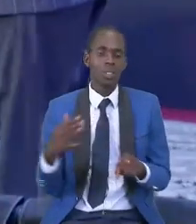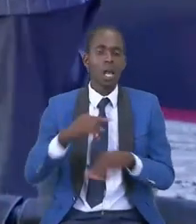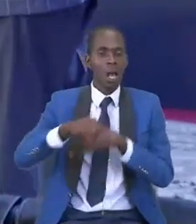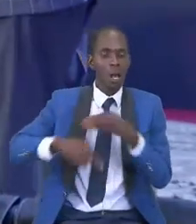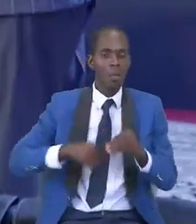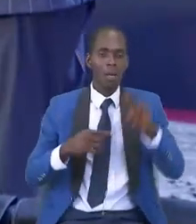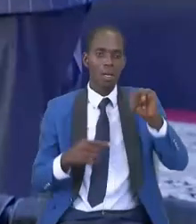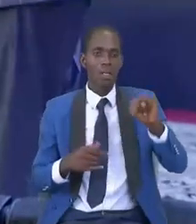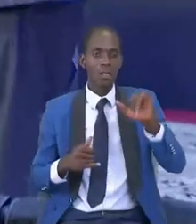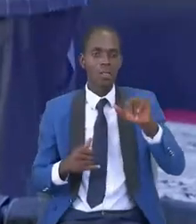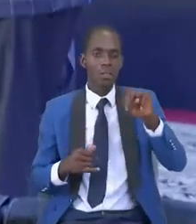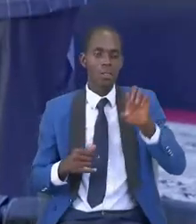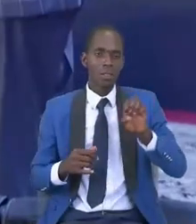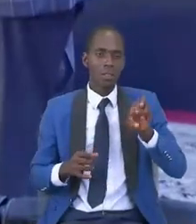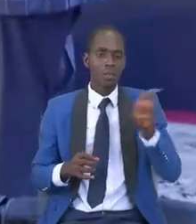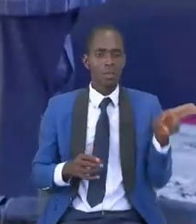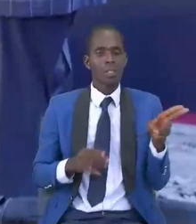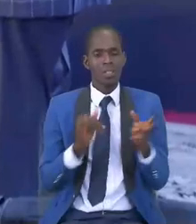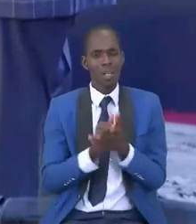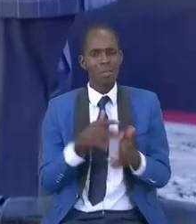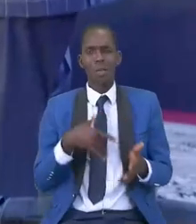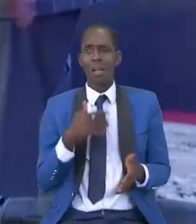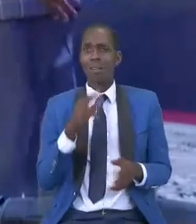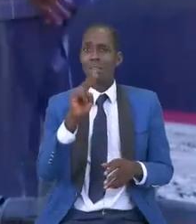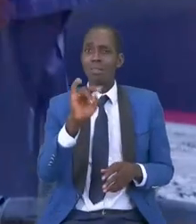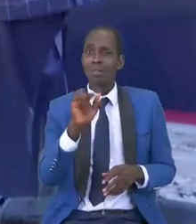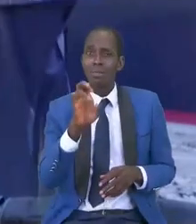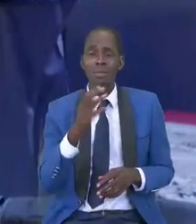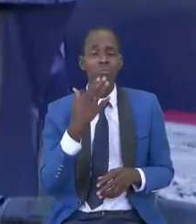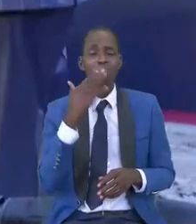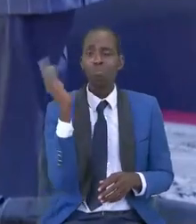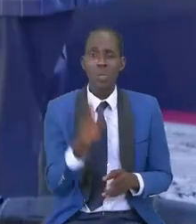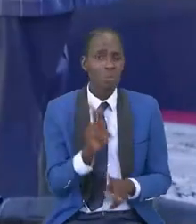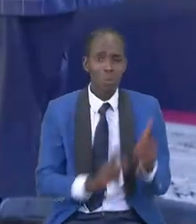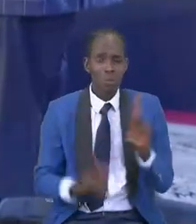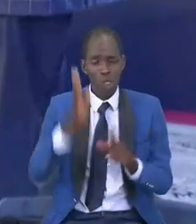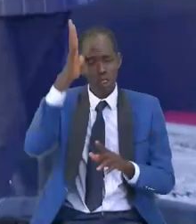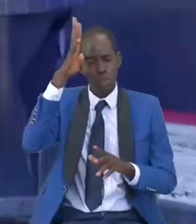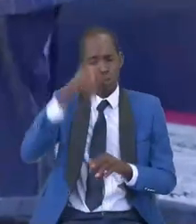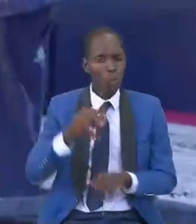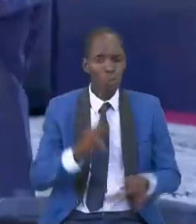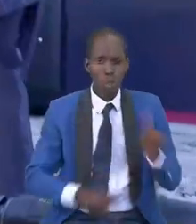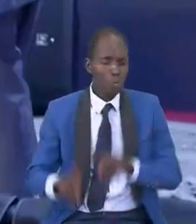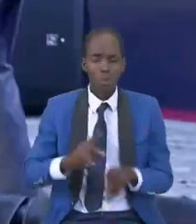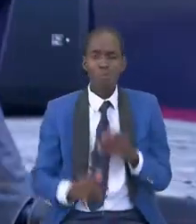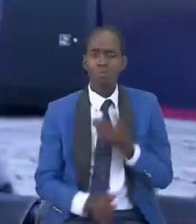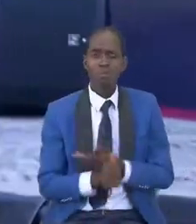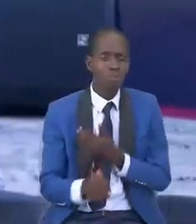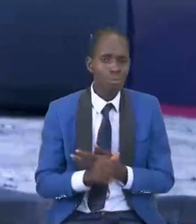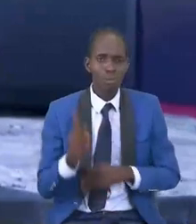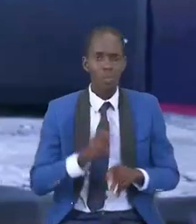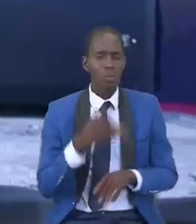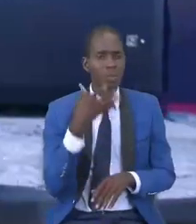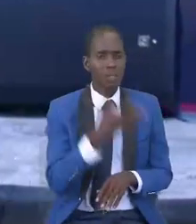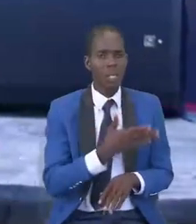méchante et inhumaine. Il pouvait se dire, ce n'est même pas la peine d'aller là-bas. Et c'est même dangereux pour